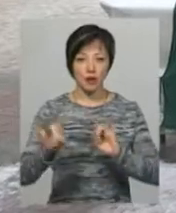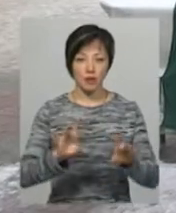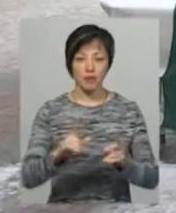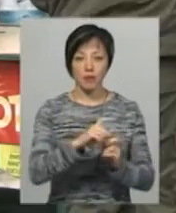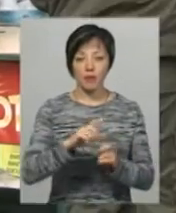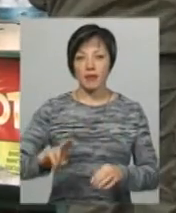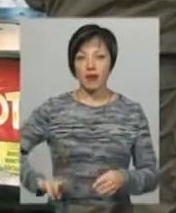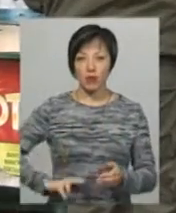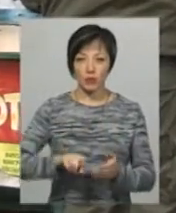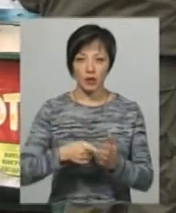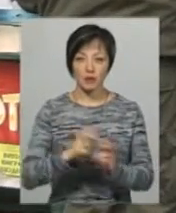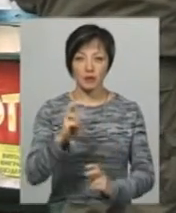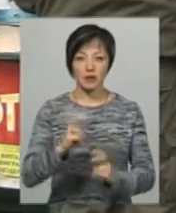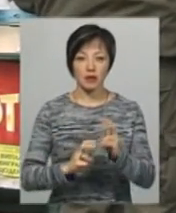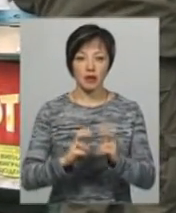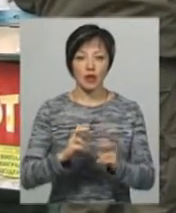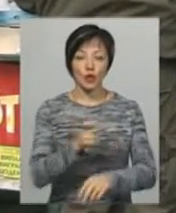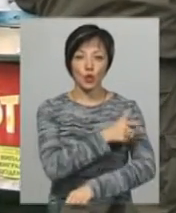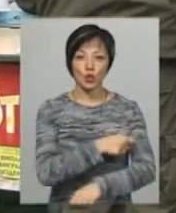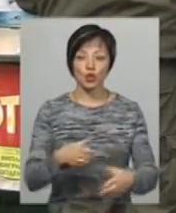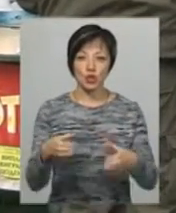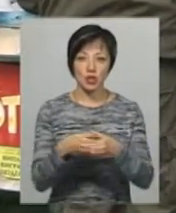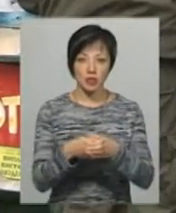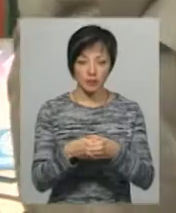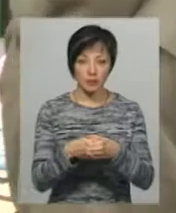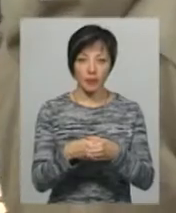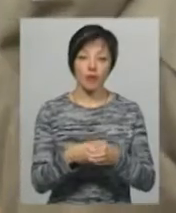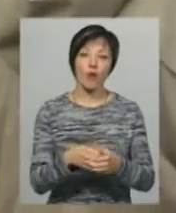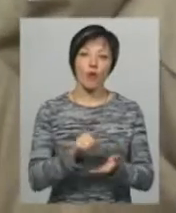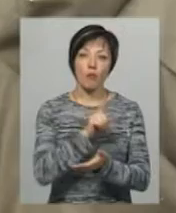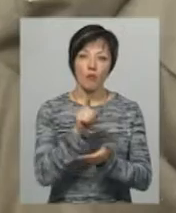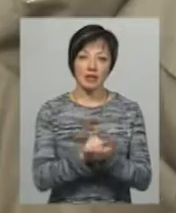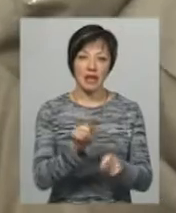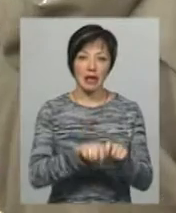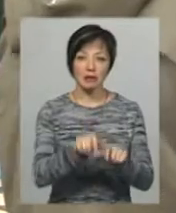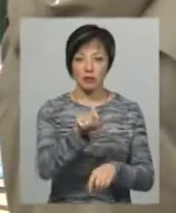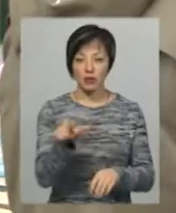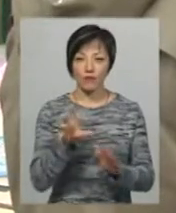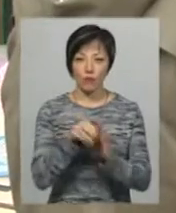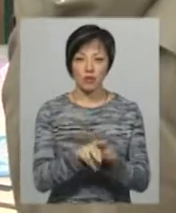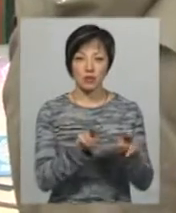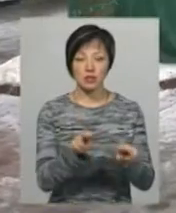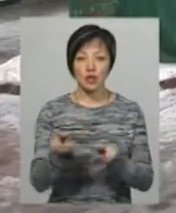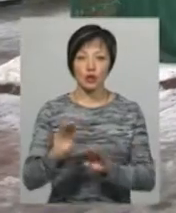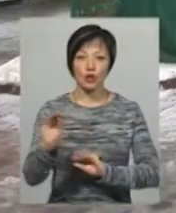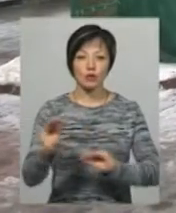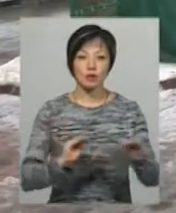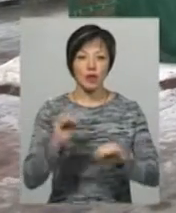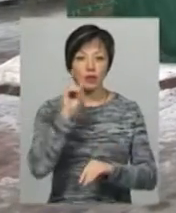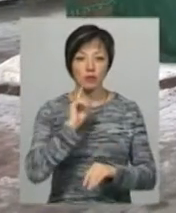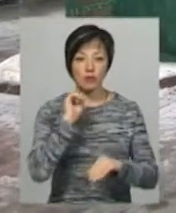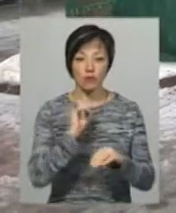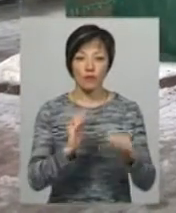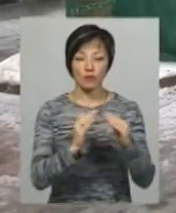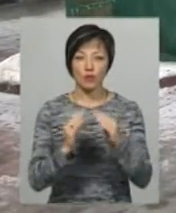Хмельницького міського комунального підприємства «Муніципальна дружина» Романа Цимбалюка, у обов'язки інспекторів також входить стеження за розміщенням тимчасових споруд